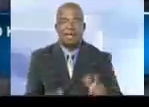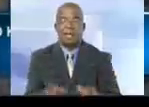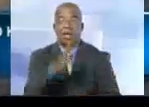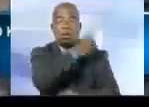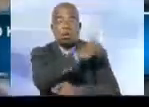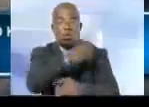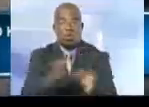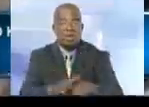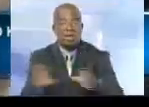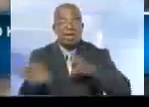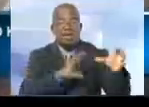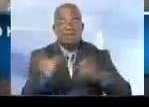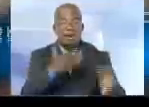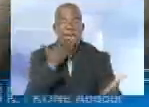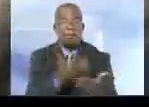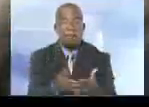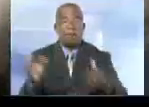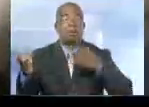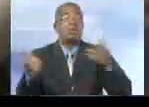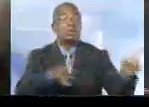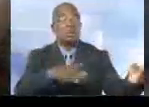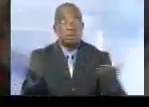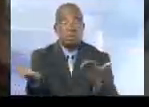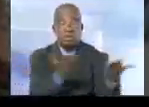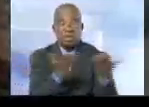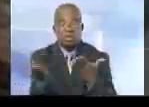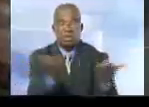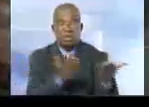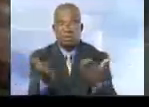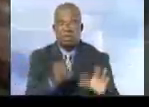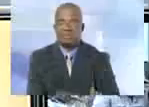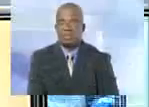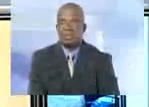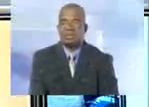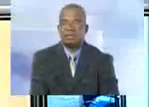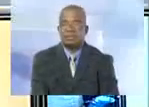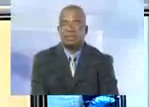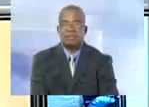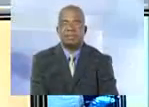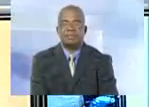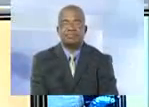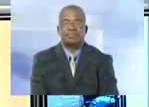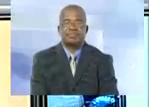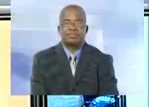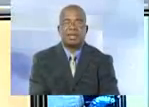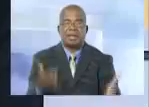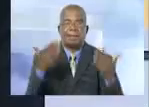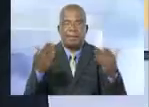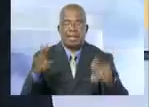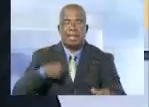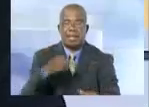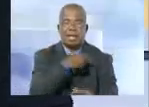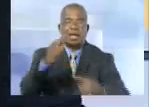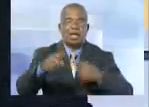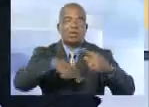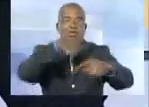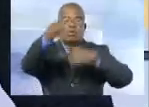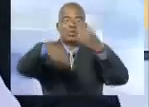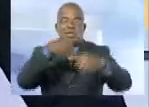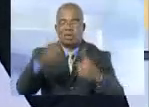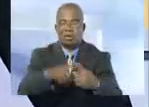un service performant pour le dynamisme de l'économie ivoirienne. Rendons-nous à Blolequin, à l'ouest, où